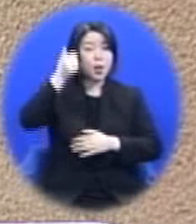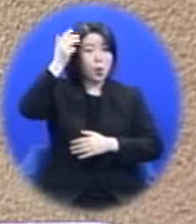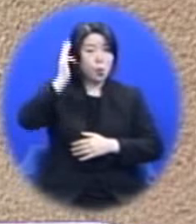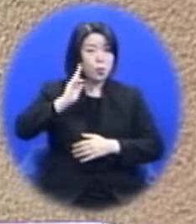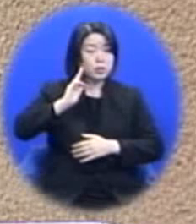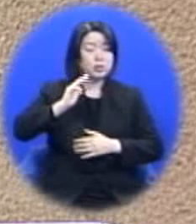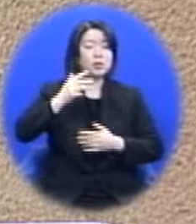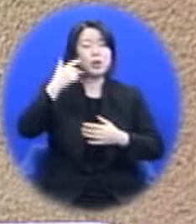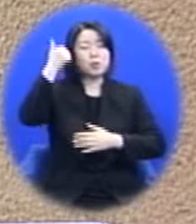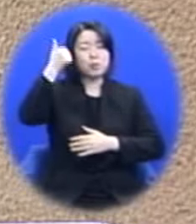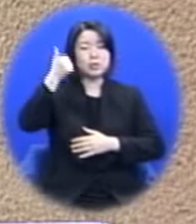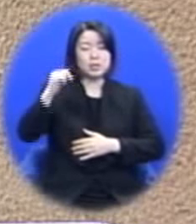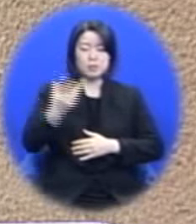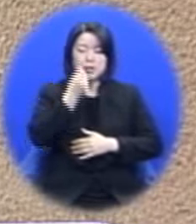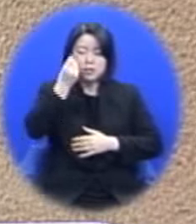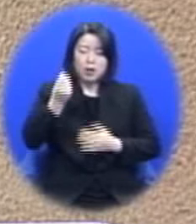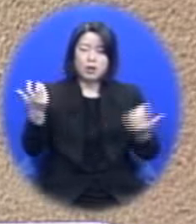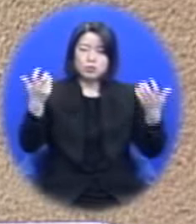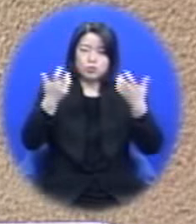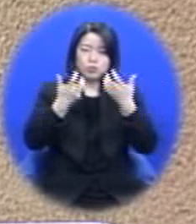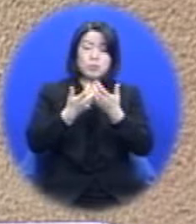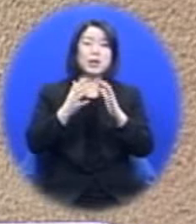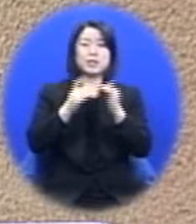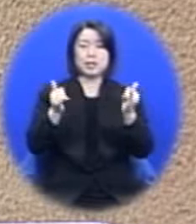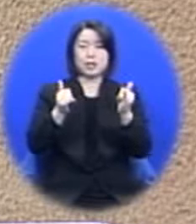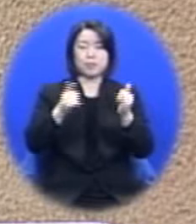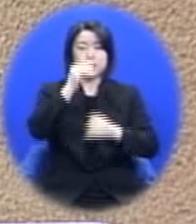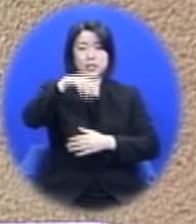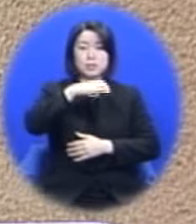목사님은 성령 충만한 사람이었고 십자가